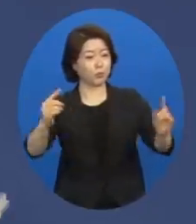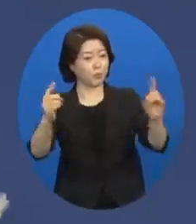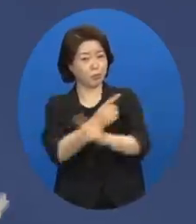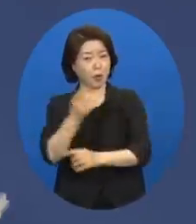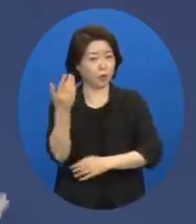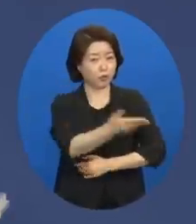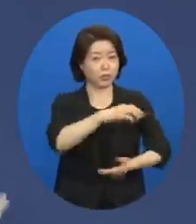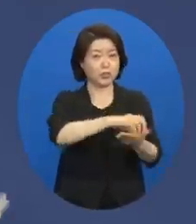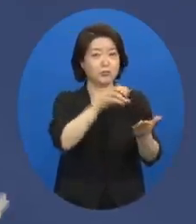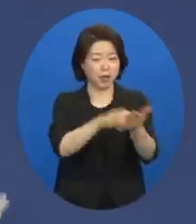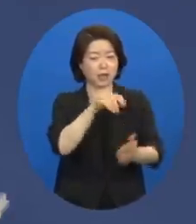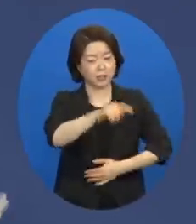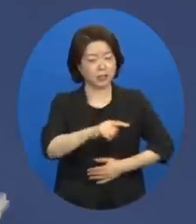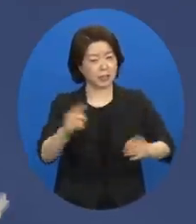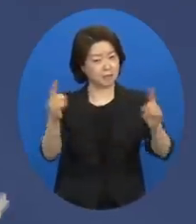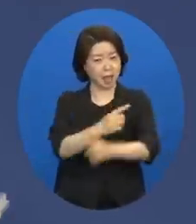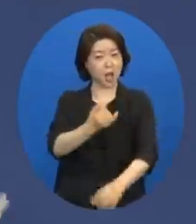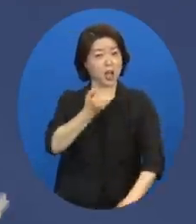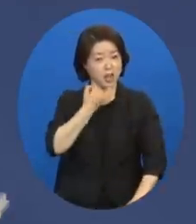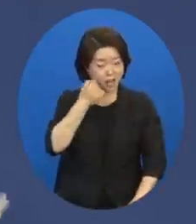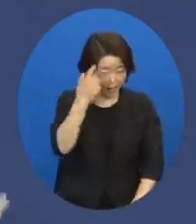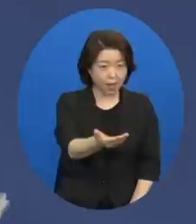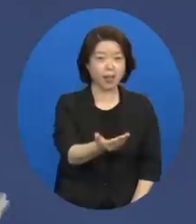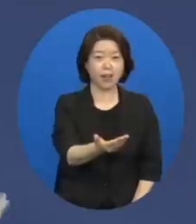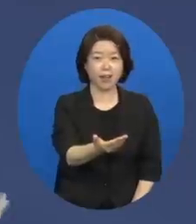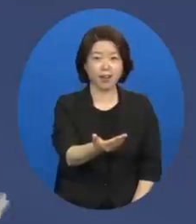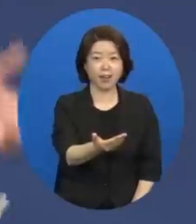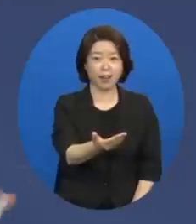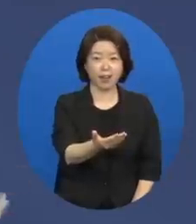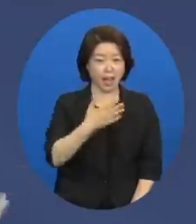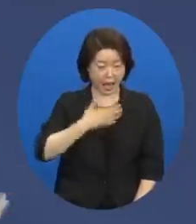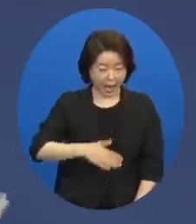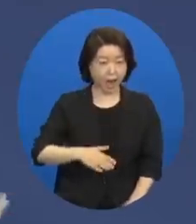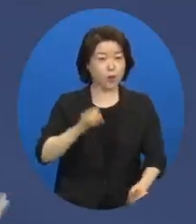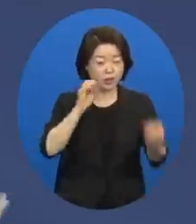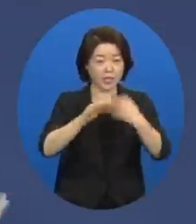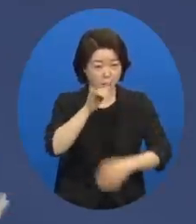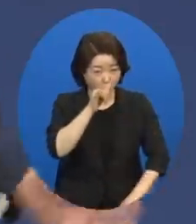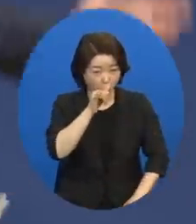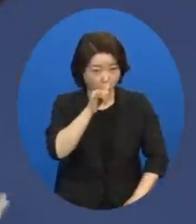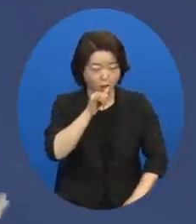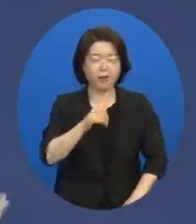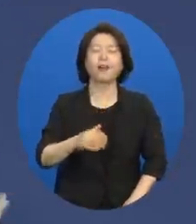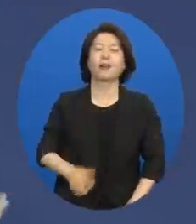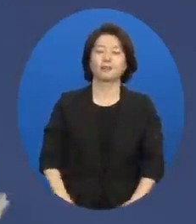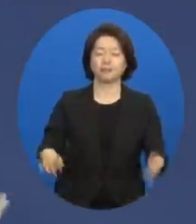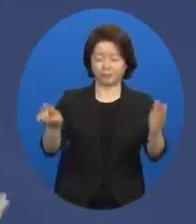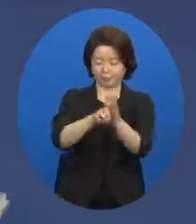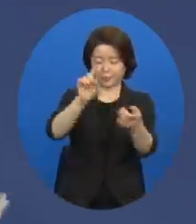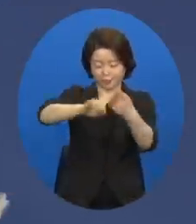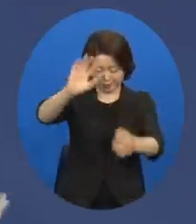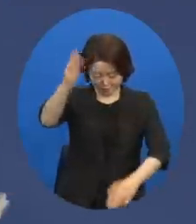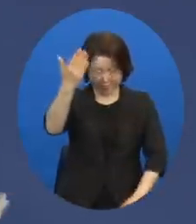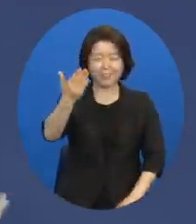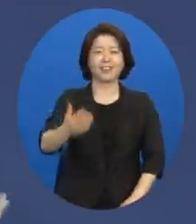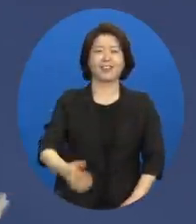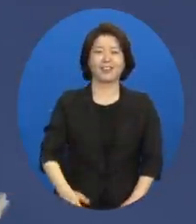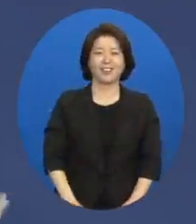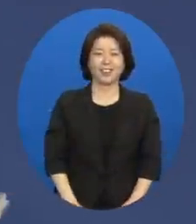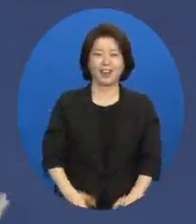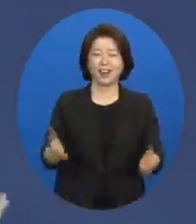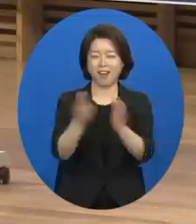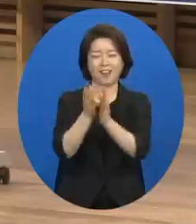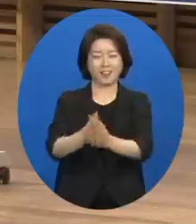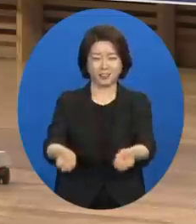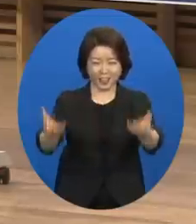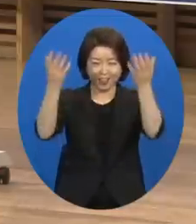주실 만큼 그렇게 변해도 된다는 얘기예요? 알고 대답하신 거지요? 믿음대로 될지어다.